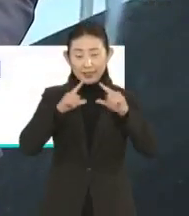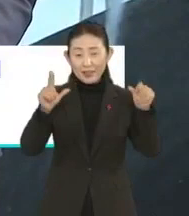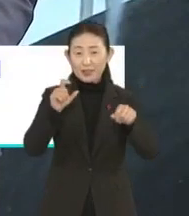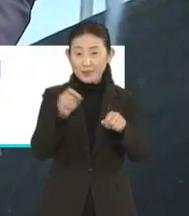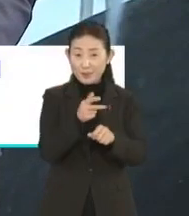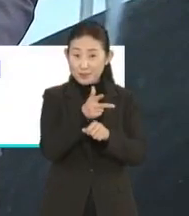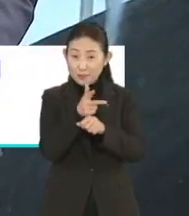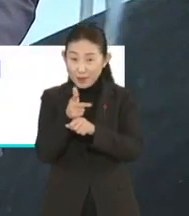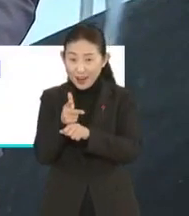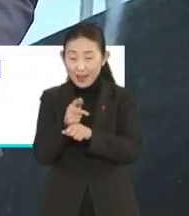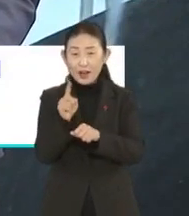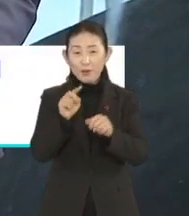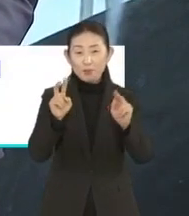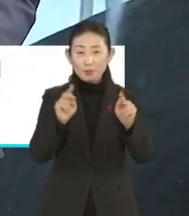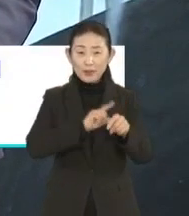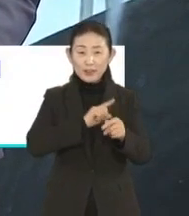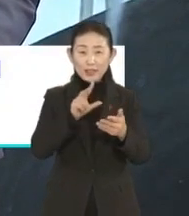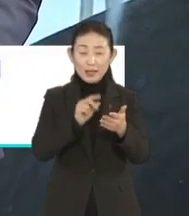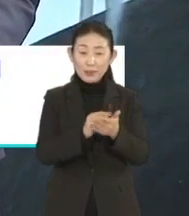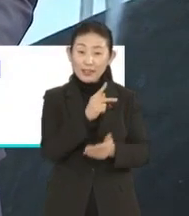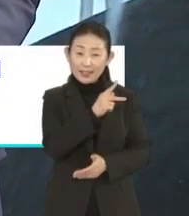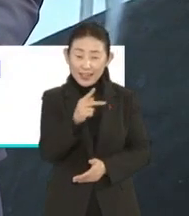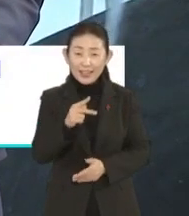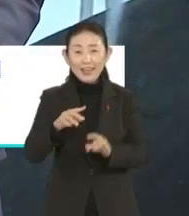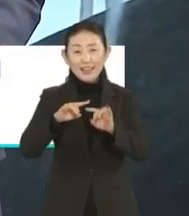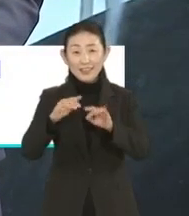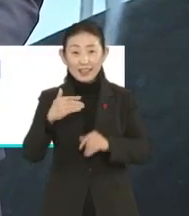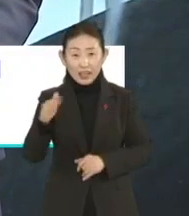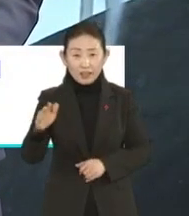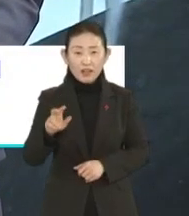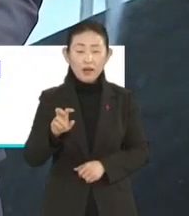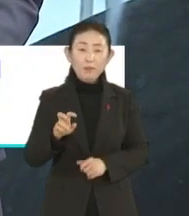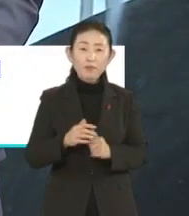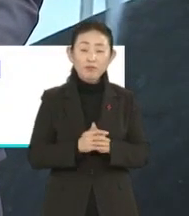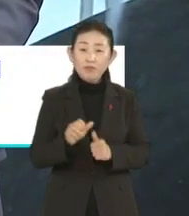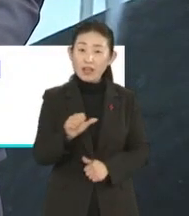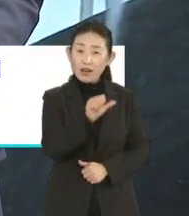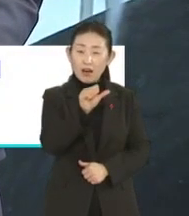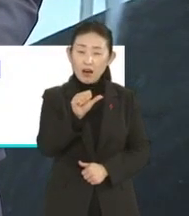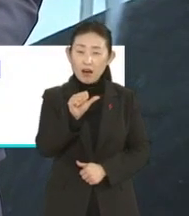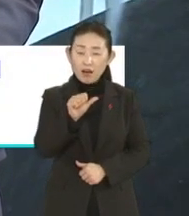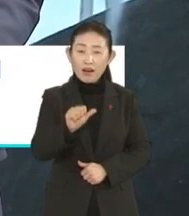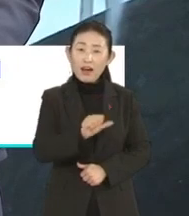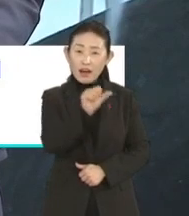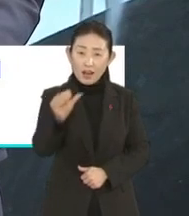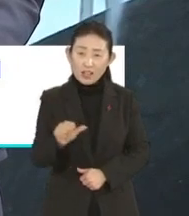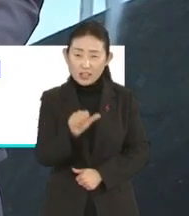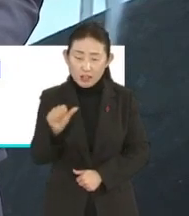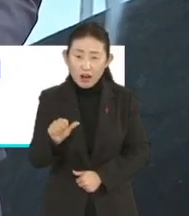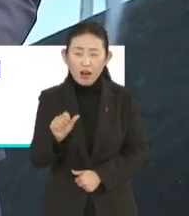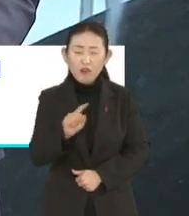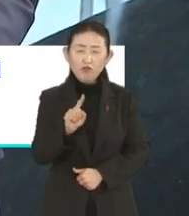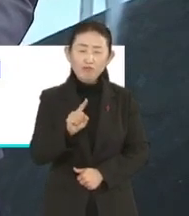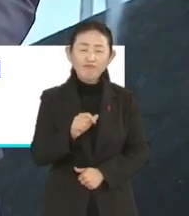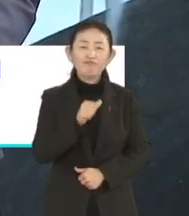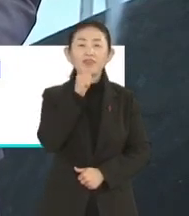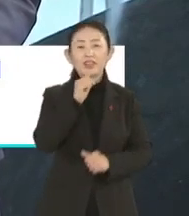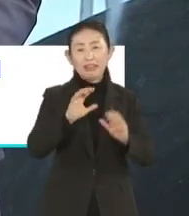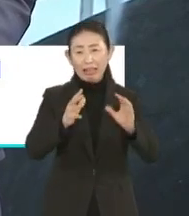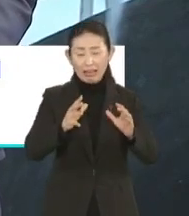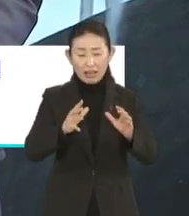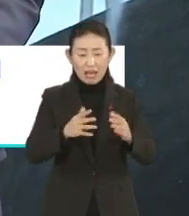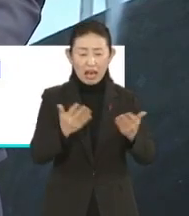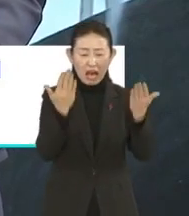신년 기획보도 K에너지가 간다 순서입니다. 동남아 개발 도상국들은 교육시설이나 편의시설이 아직은 많이